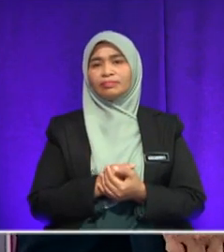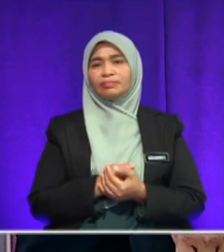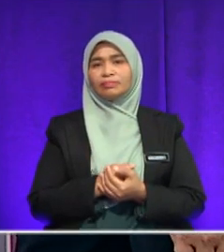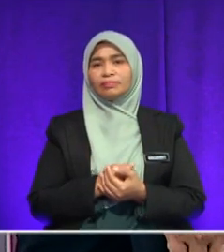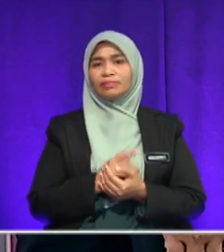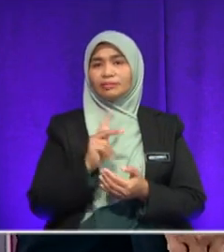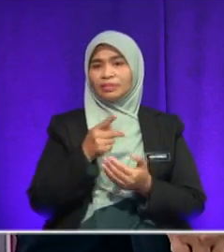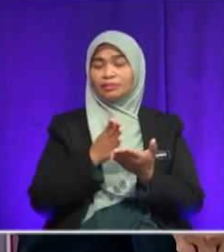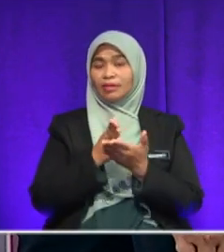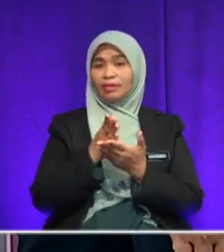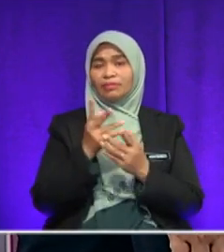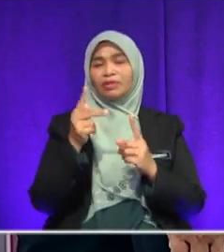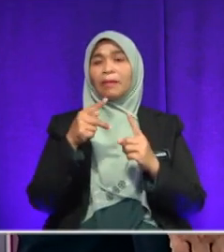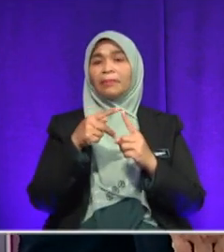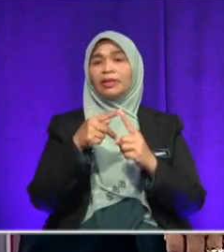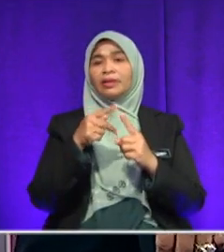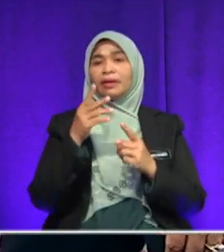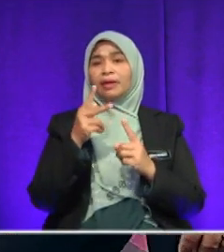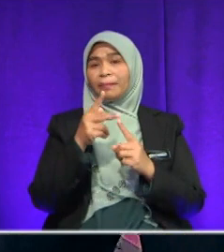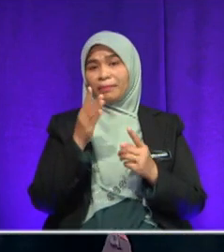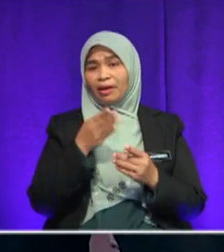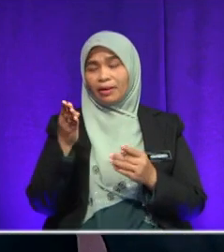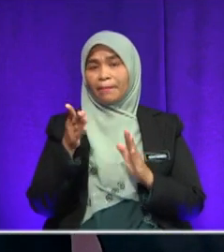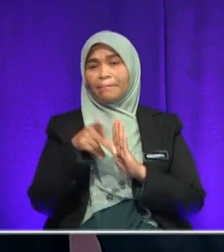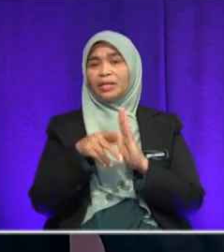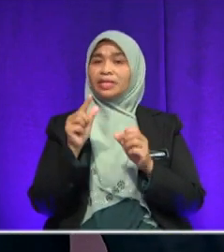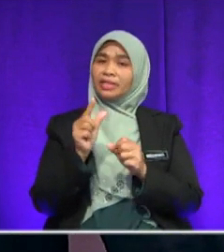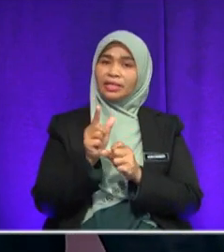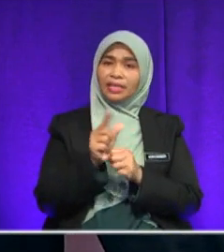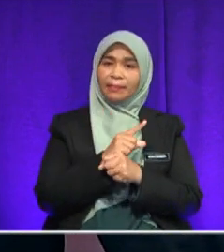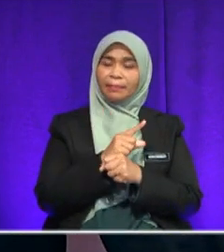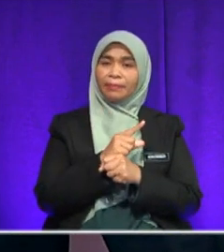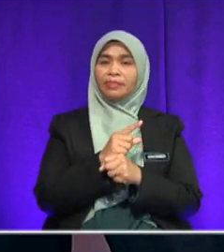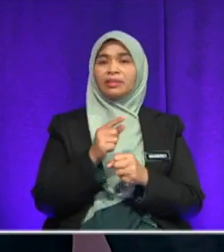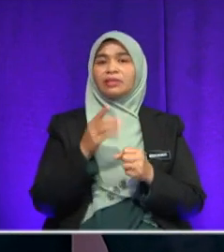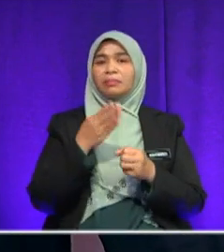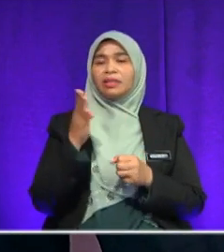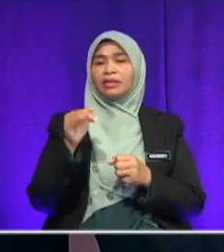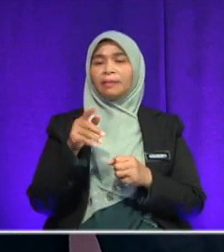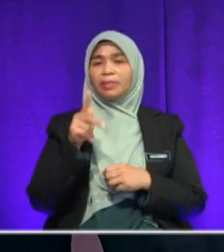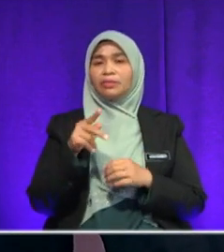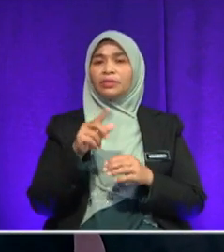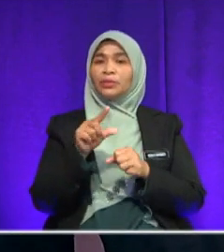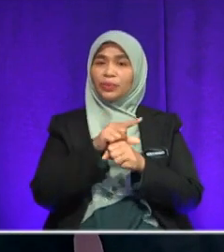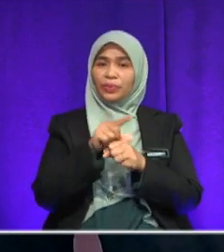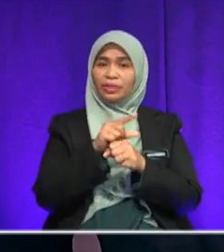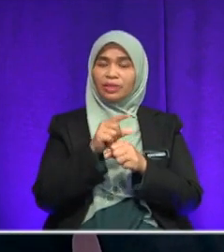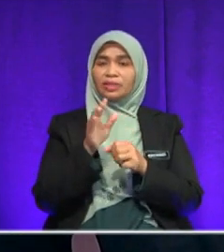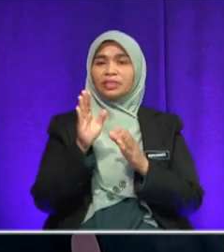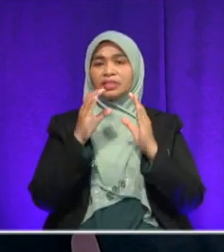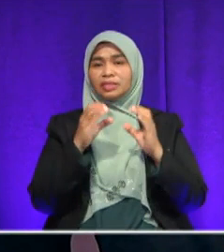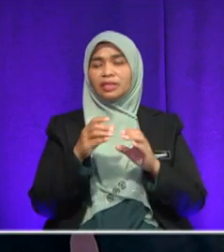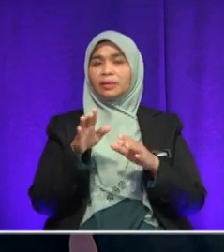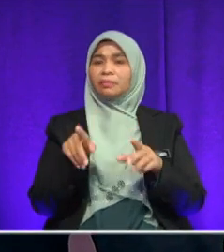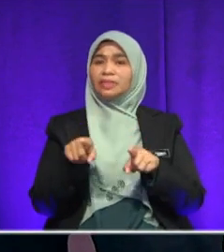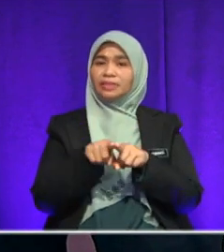kita terus kepada barang pergenap. Tadi cikgu dah bagi tahu maksud barang pergenap, barang yang perlu digunakan secara bersama-sama dengan barang lain.